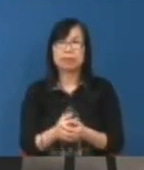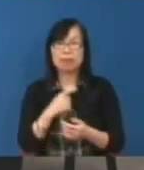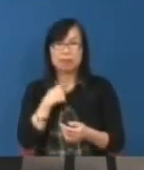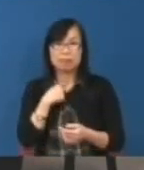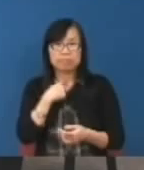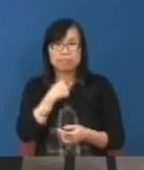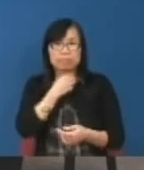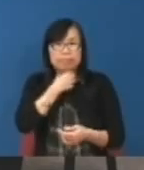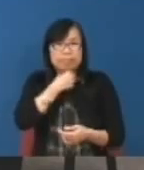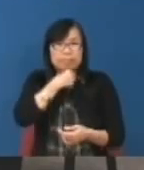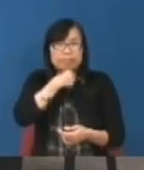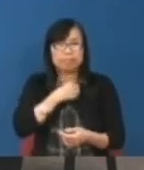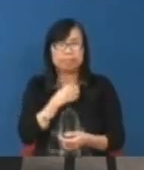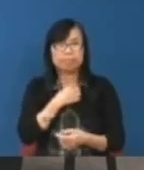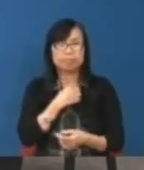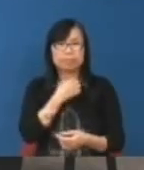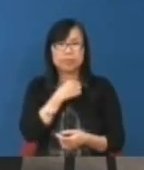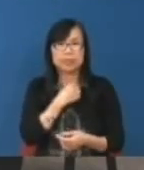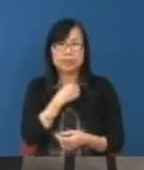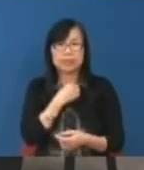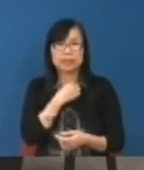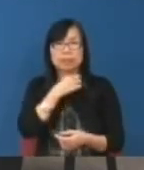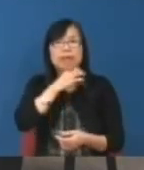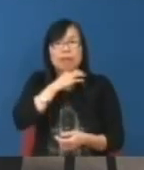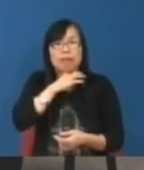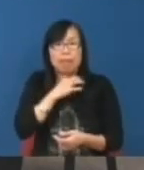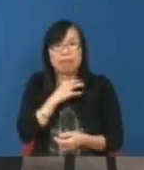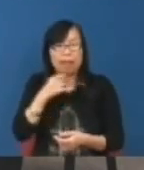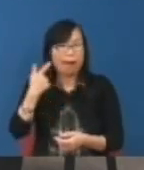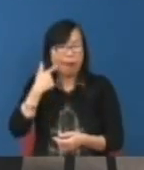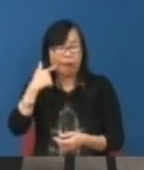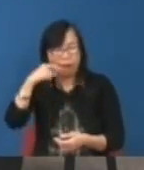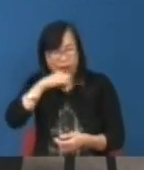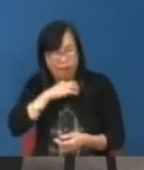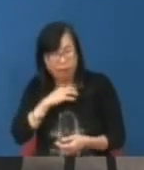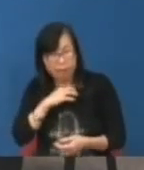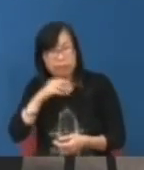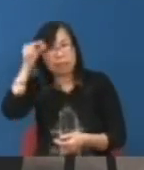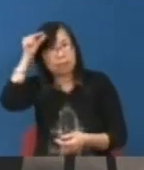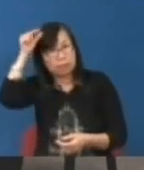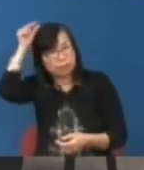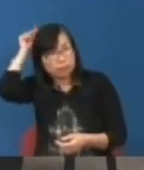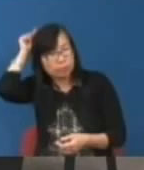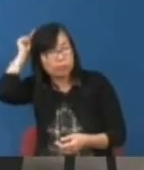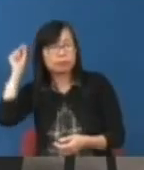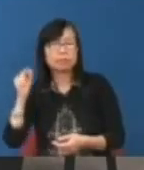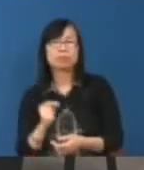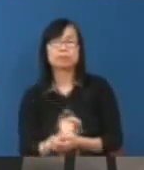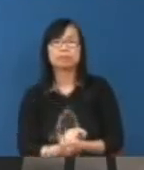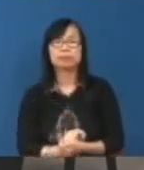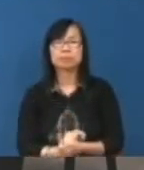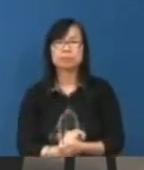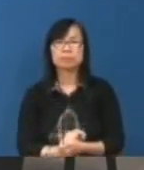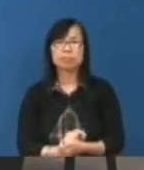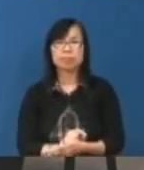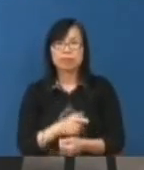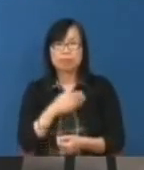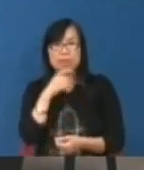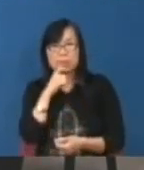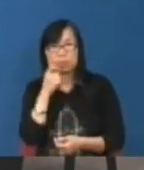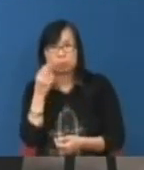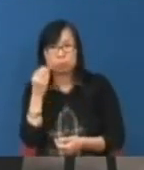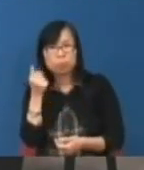啃阿江嗰只馬，阿董嗰啲嘢，係嘛？咁就話有辱無榮，